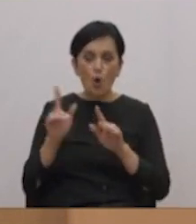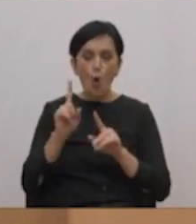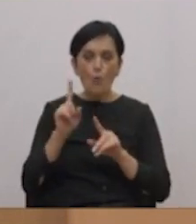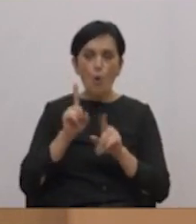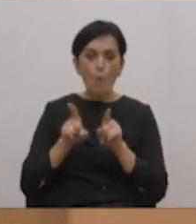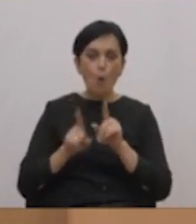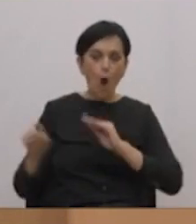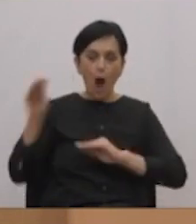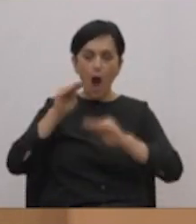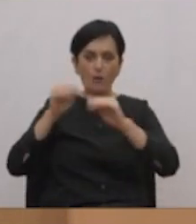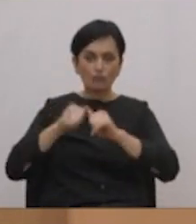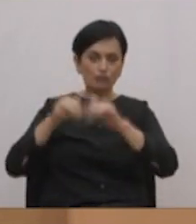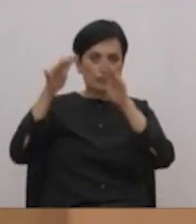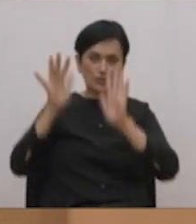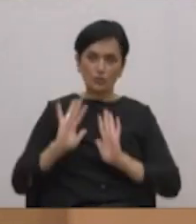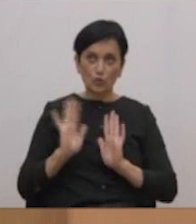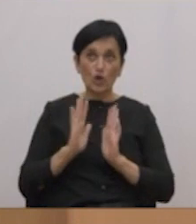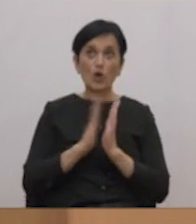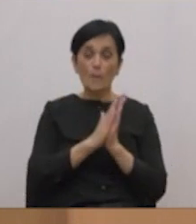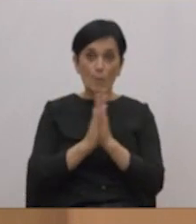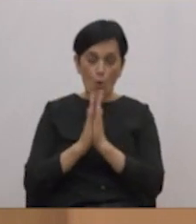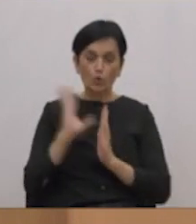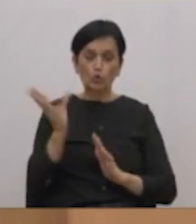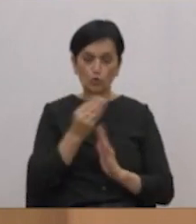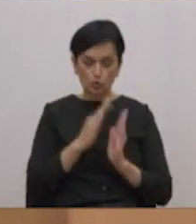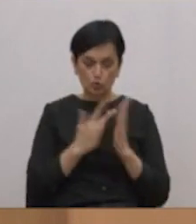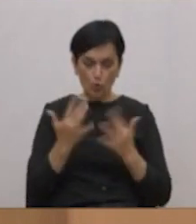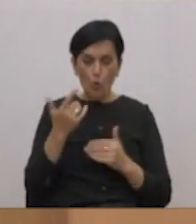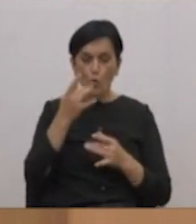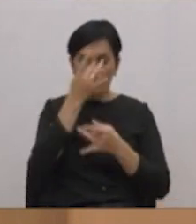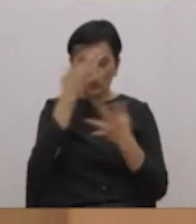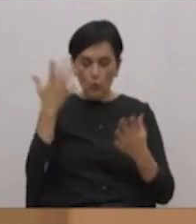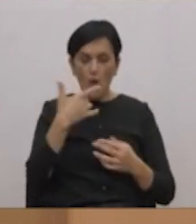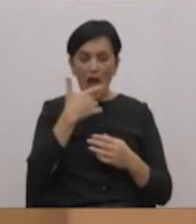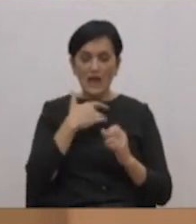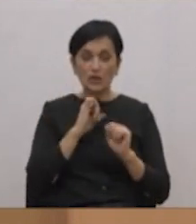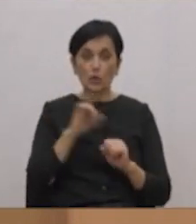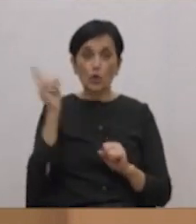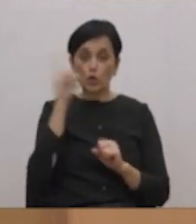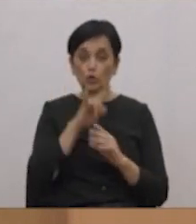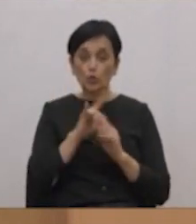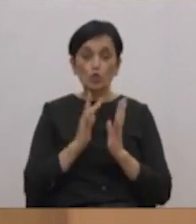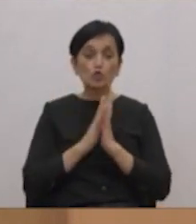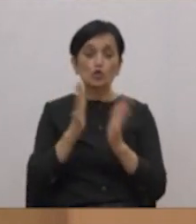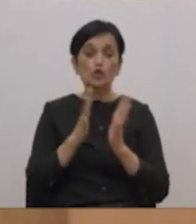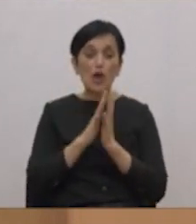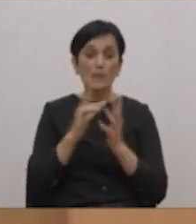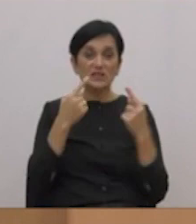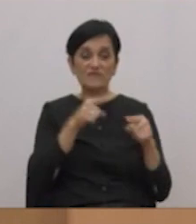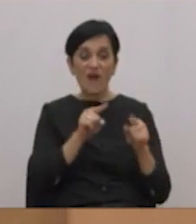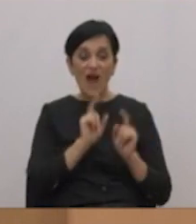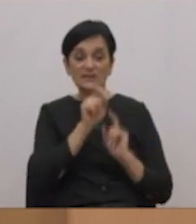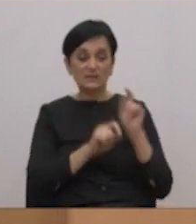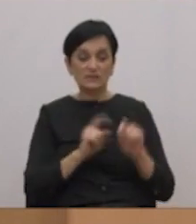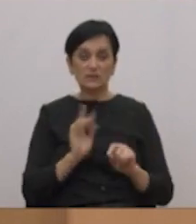opozitsia, imitoro qvelas moetkhoeba, daitsvas etika, daitsvas kultura da matshoris tqvilebi da sheuratqobebi dar gamoitsvios sva. Tumtsa